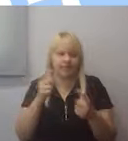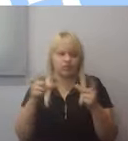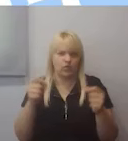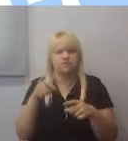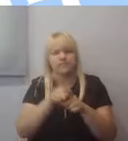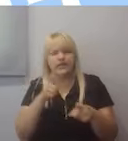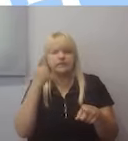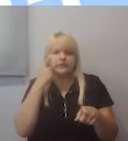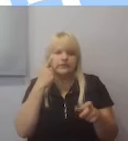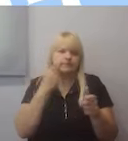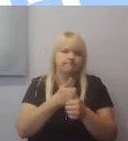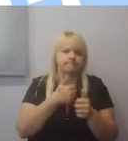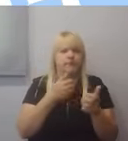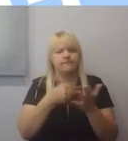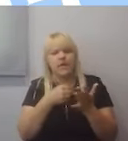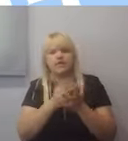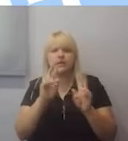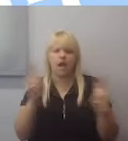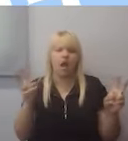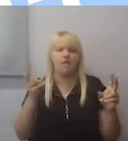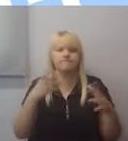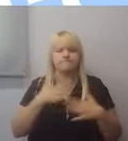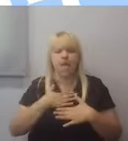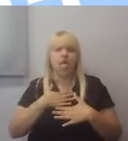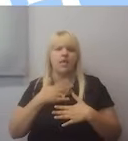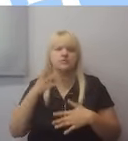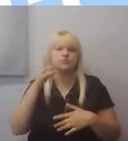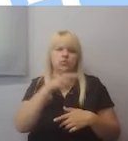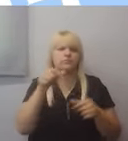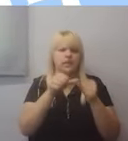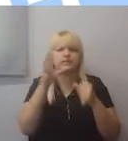to nu teiksim niansi bišķi